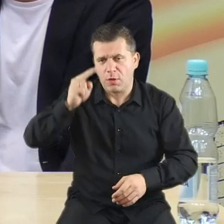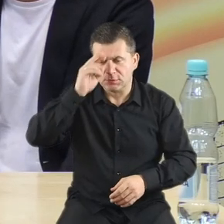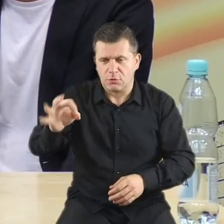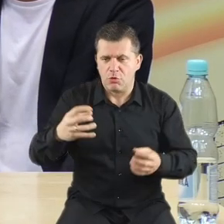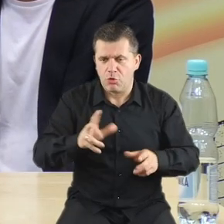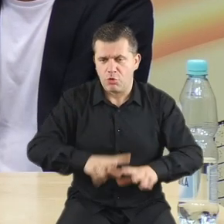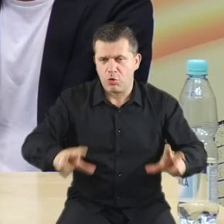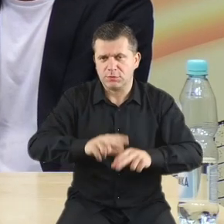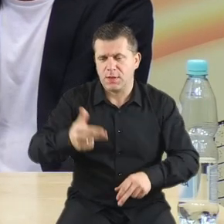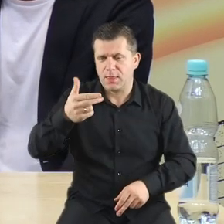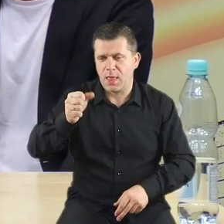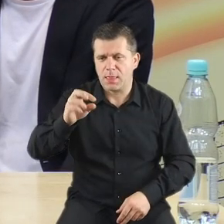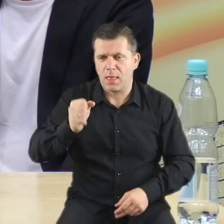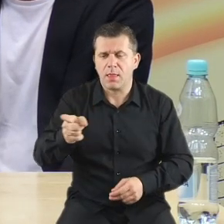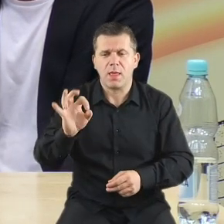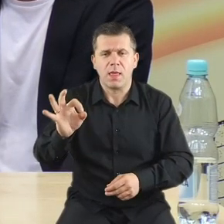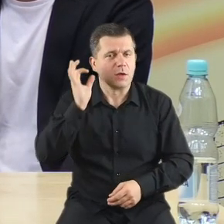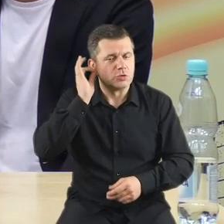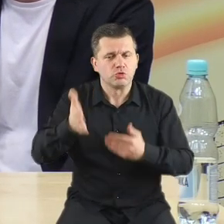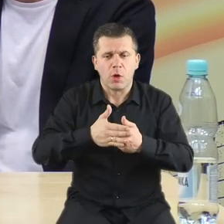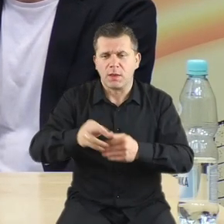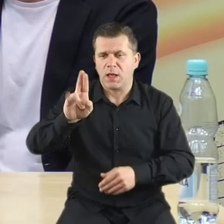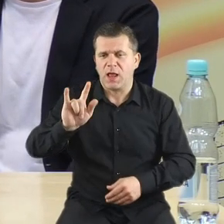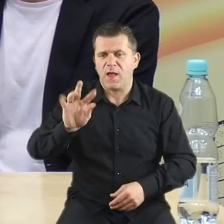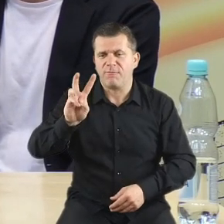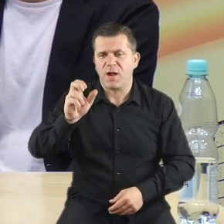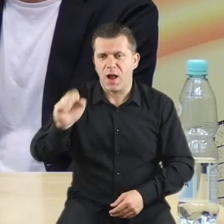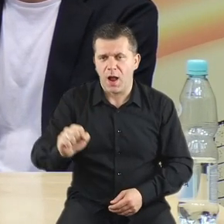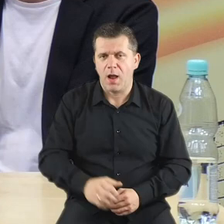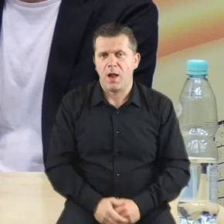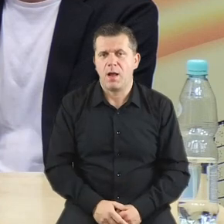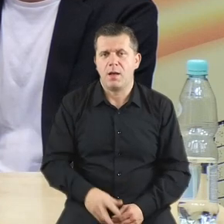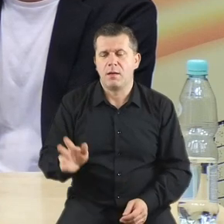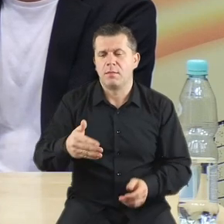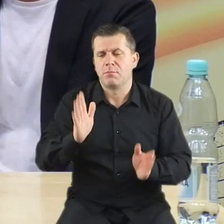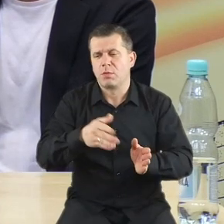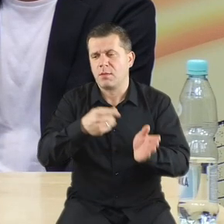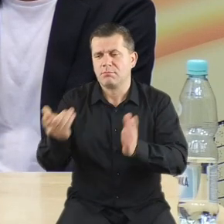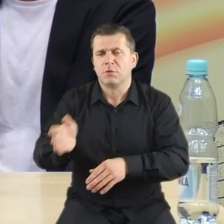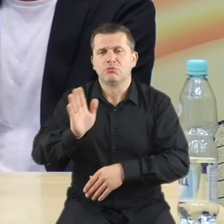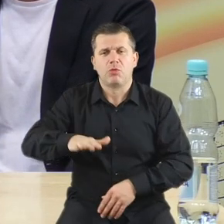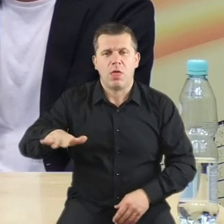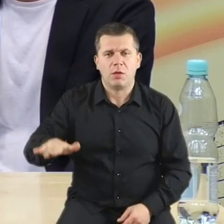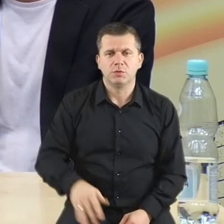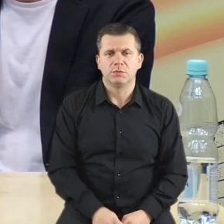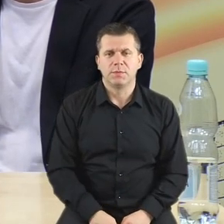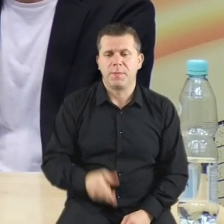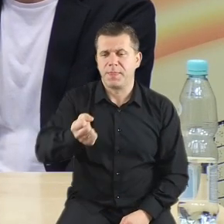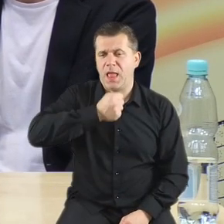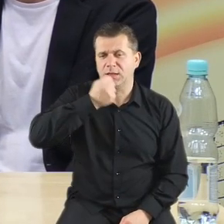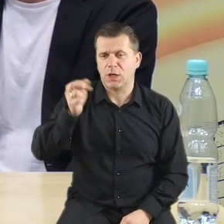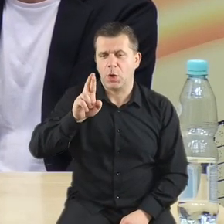Natana, poprzez jego żonę Rywkę, dalej oddając tą kamerę dzieciom, a więc najstarszemu